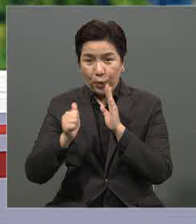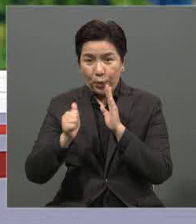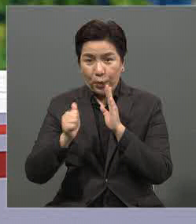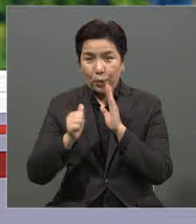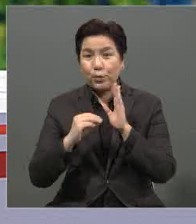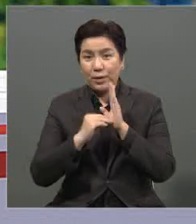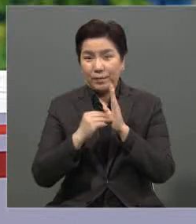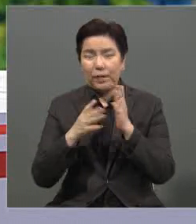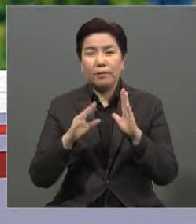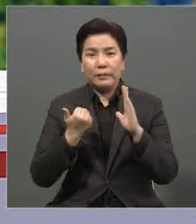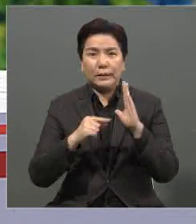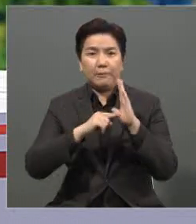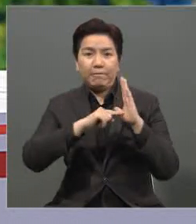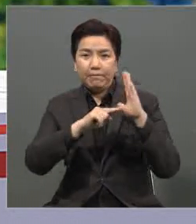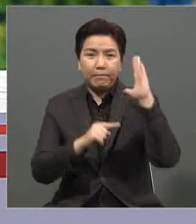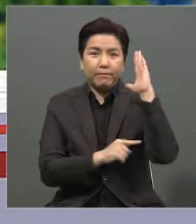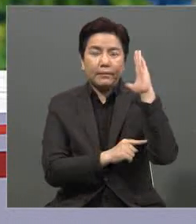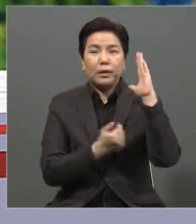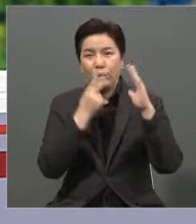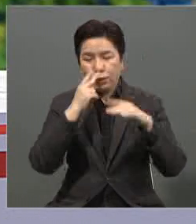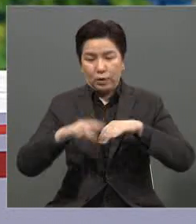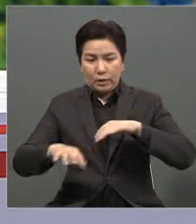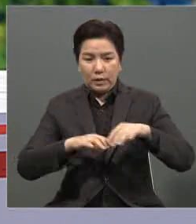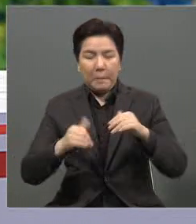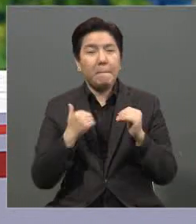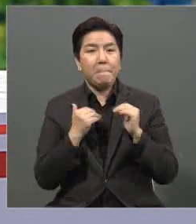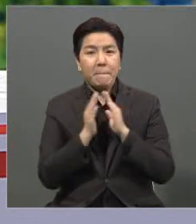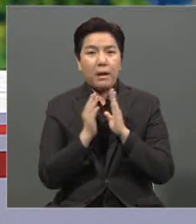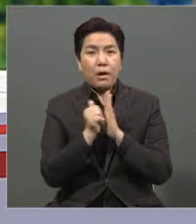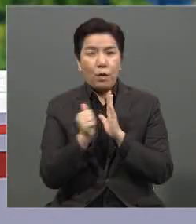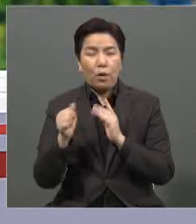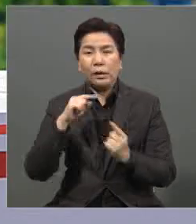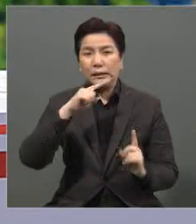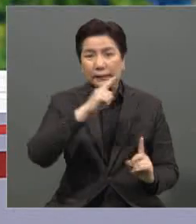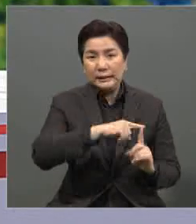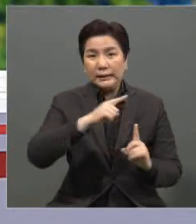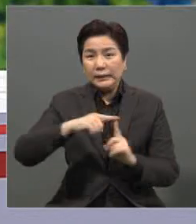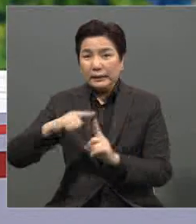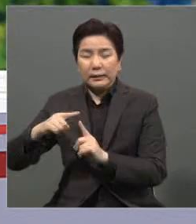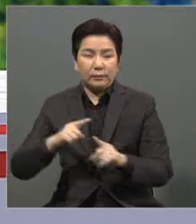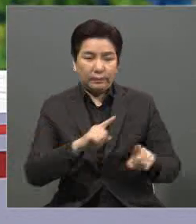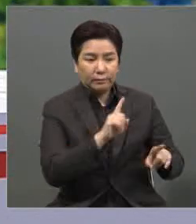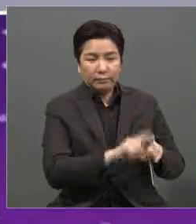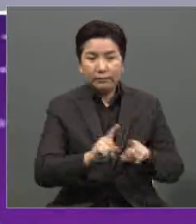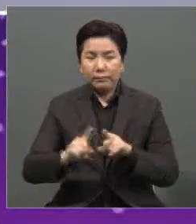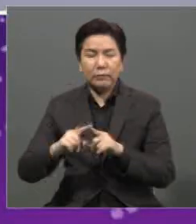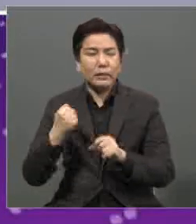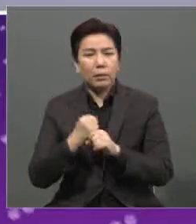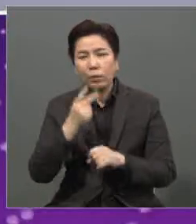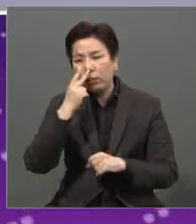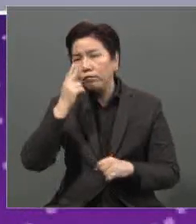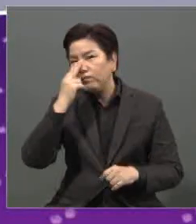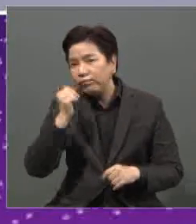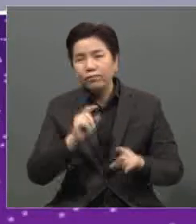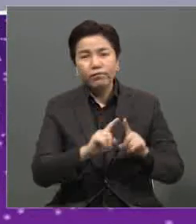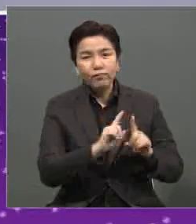พอนะคะพาคุณผู้ชมลงใต้ไปดูบรรยากาศการจัดงานประเพณีวันออกพรรษาแต่ละพื้นที่เขามีกิจกรรมกันเขาเรียกว่ามีสีสัน